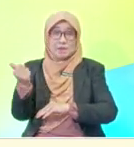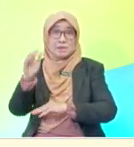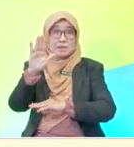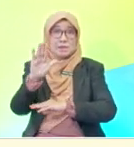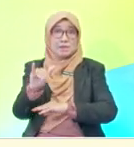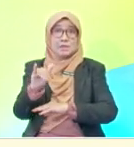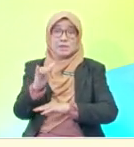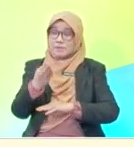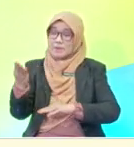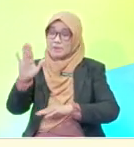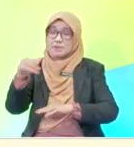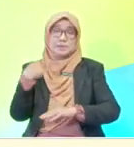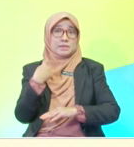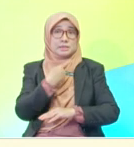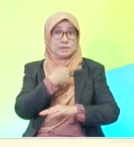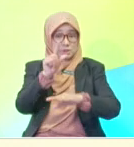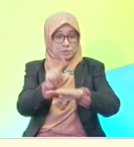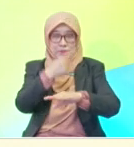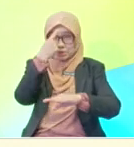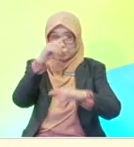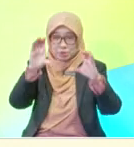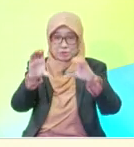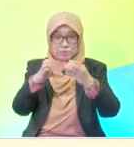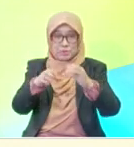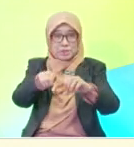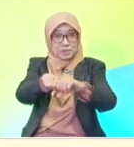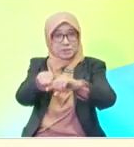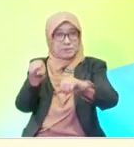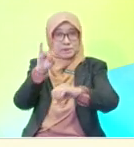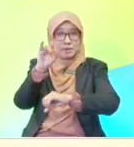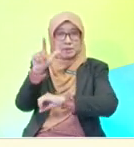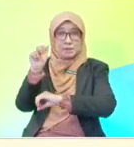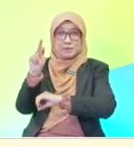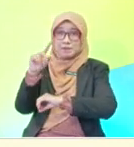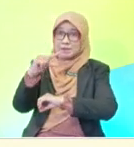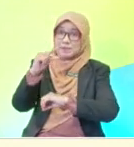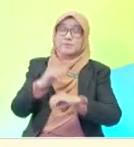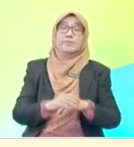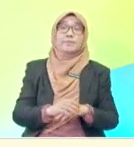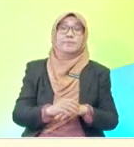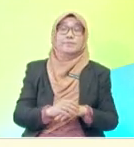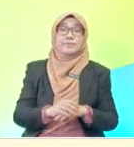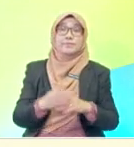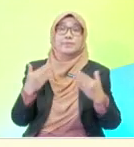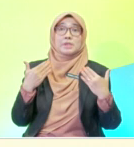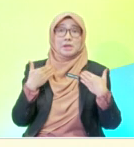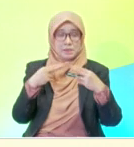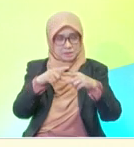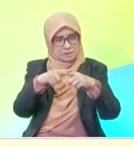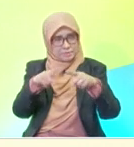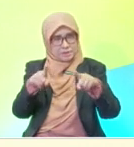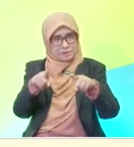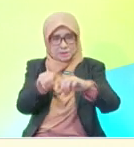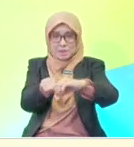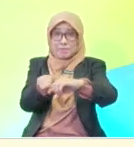boleh digunakan untuk menghasilkan parang ilang. Okey, Abang Fizi, kalau kita tengok pada skrin ya, ada perbezaan parang